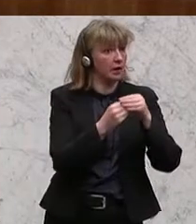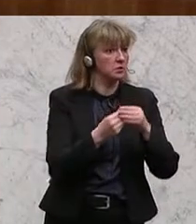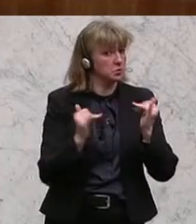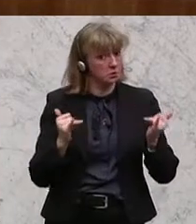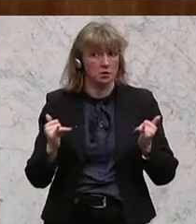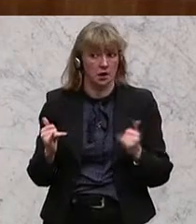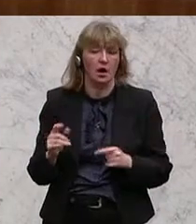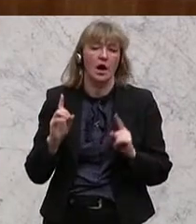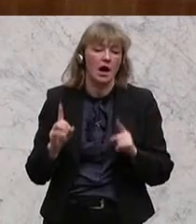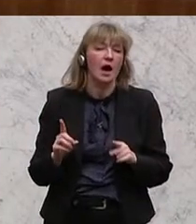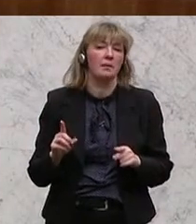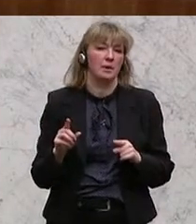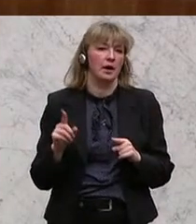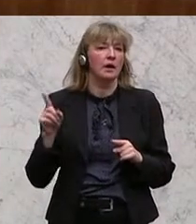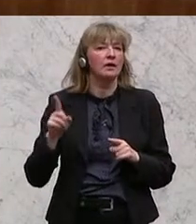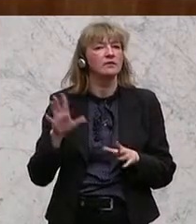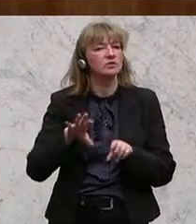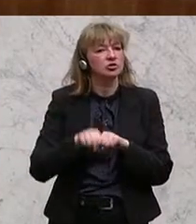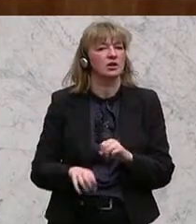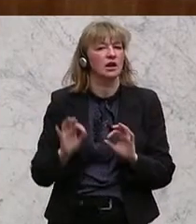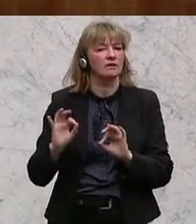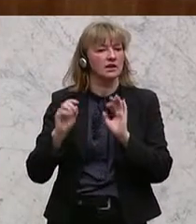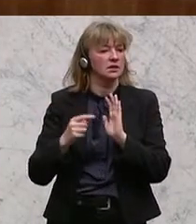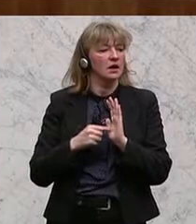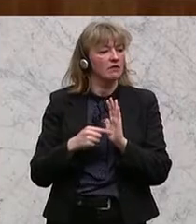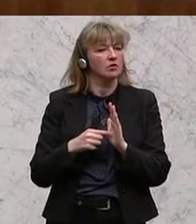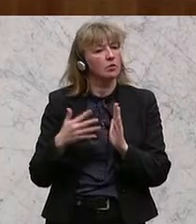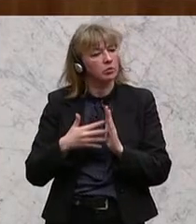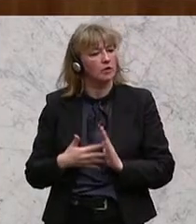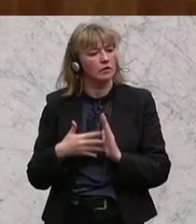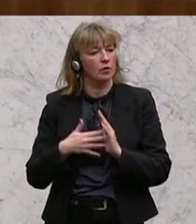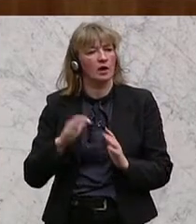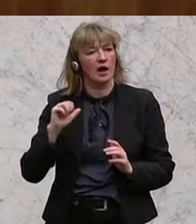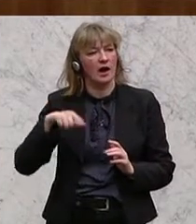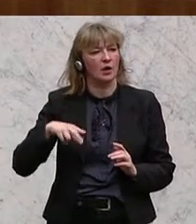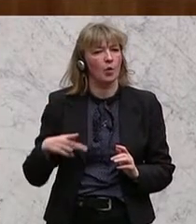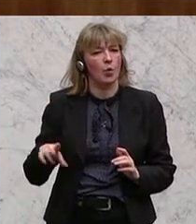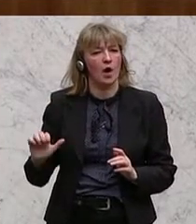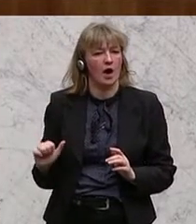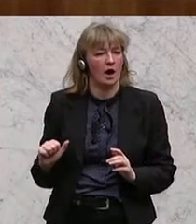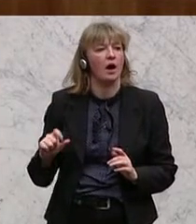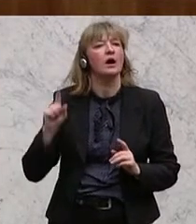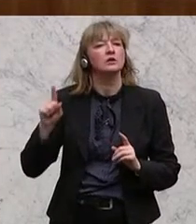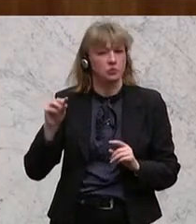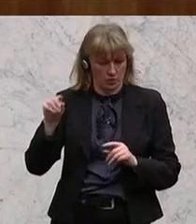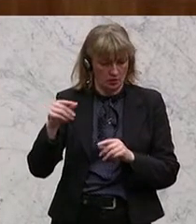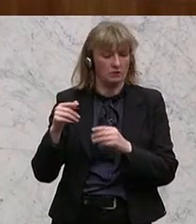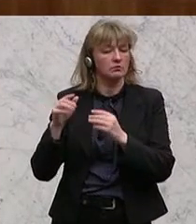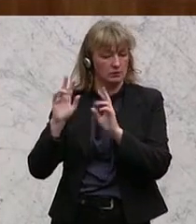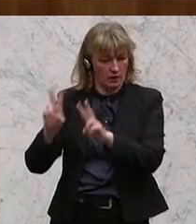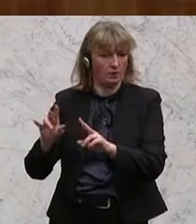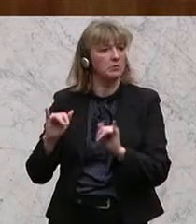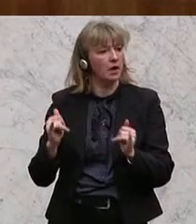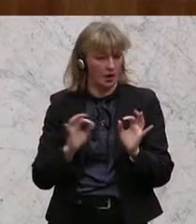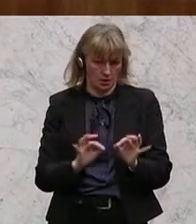Sie sollen allerdings den strengen Qualitätserfordernissen und Prüfungen der AQUA unterliegen. Das tun sie auch, das ist in